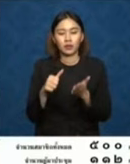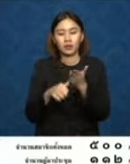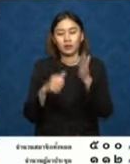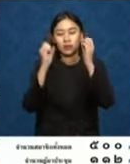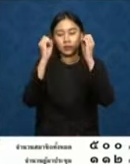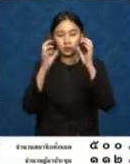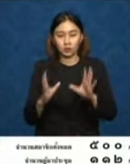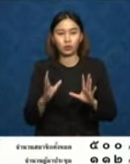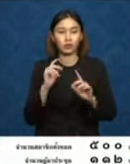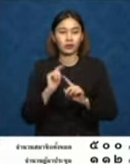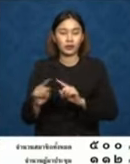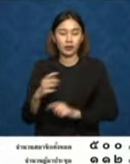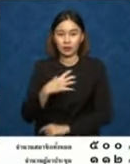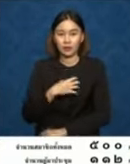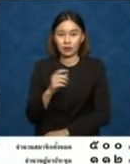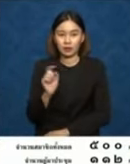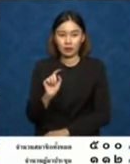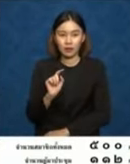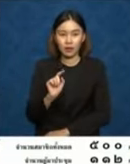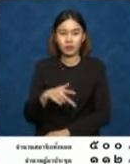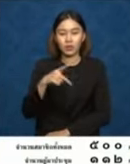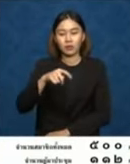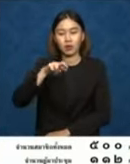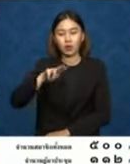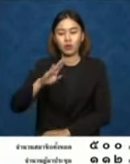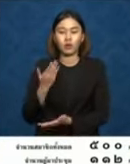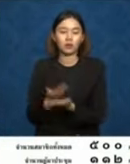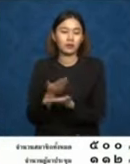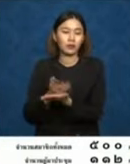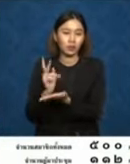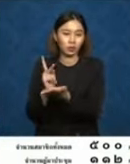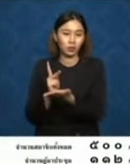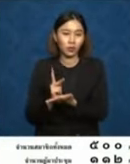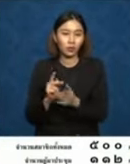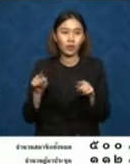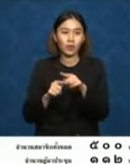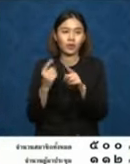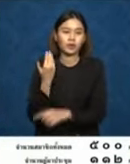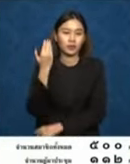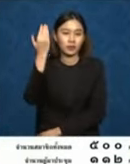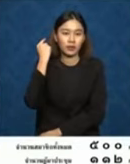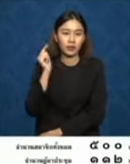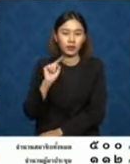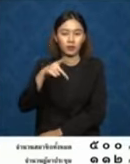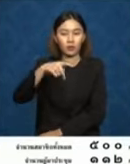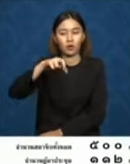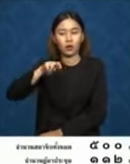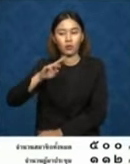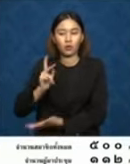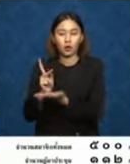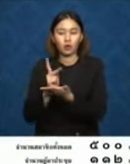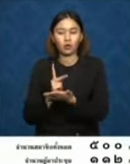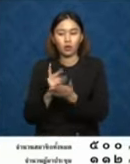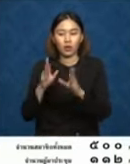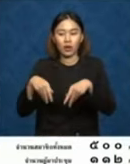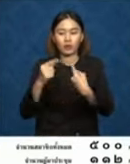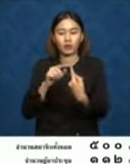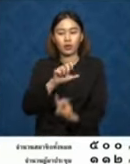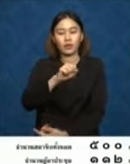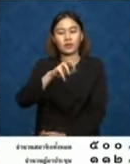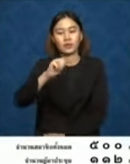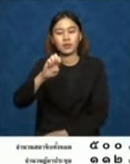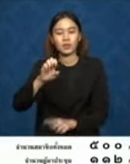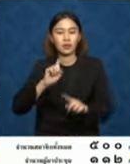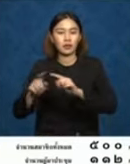ครูบาอาจารย์นะครับก็อยากจะให้ออกพระราชบัญญัติเงินกู้นะครับเหมือนคราวที่แล้วที่ออกพระราชบัญญัติกู้ให้กับพวก SMBนะ